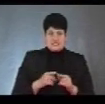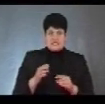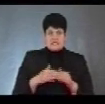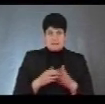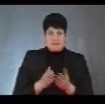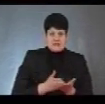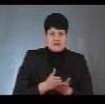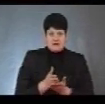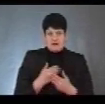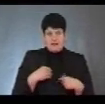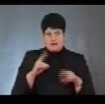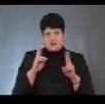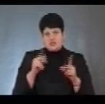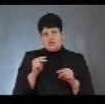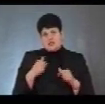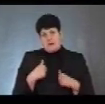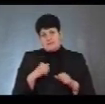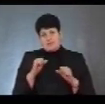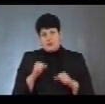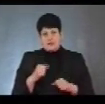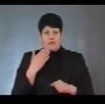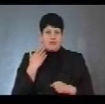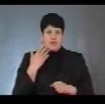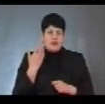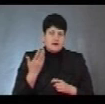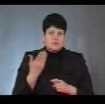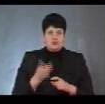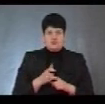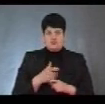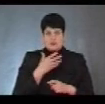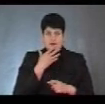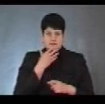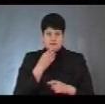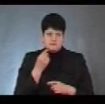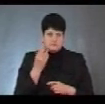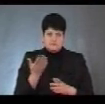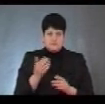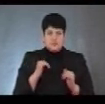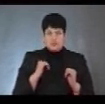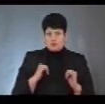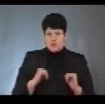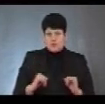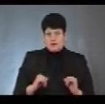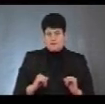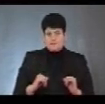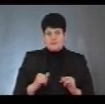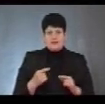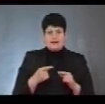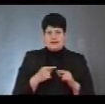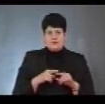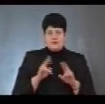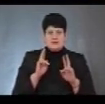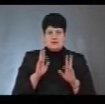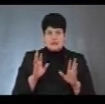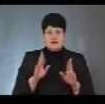в мене, я не знаю, чи мені би так вийшло, просто дуже легко і дуже гармонійно і так спокійно. Техніку, я не знаю, як